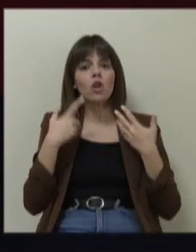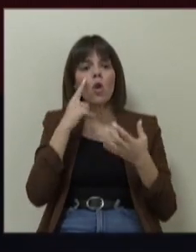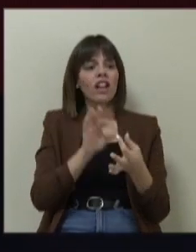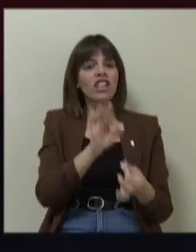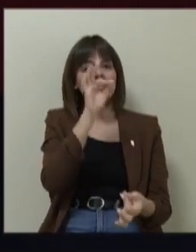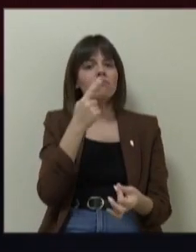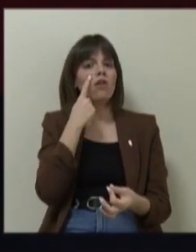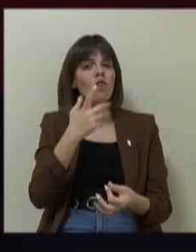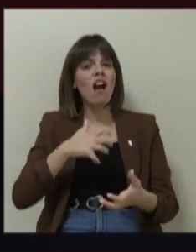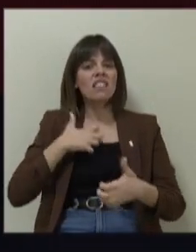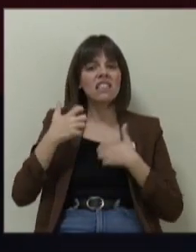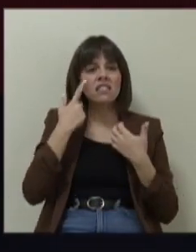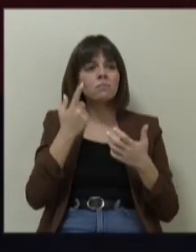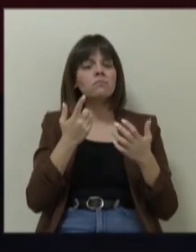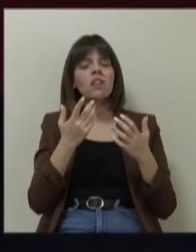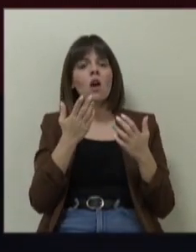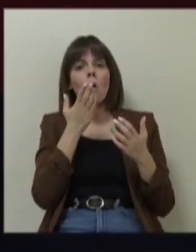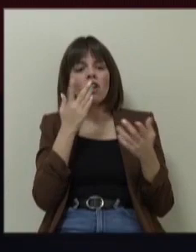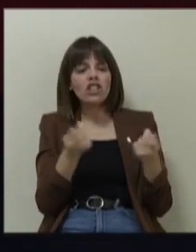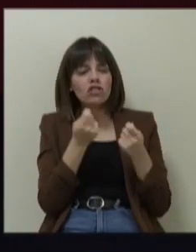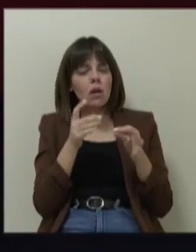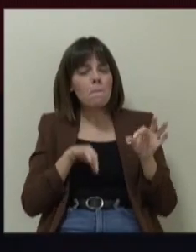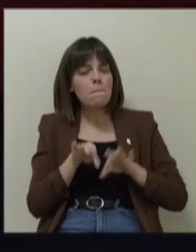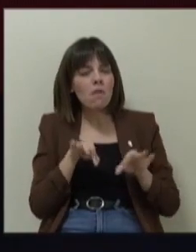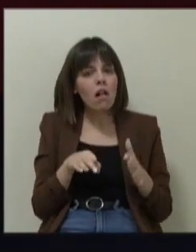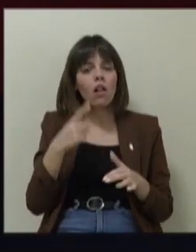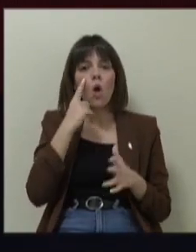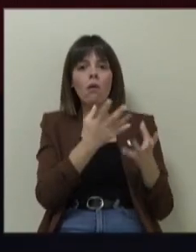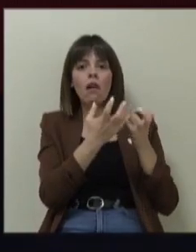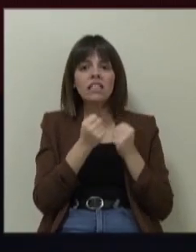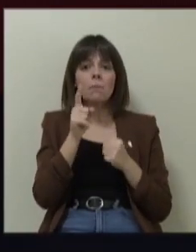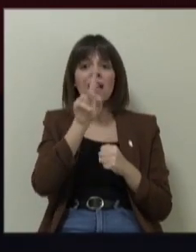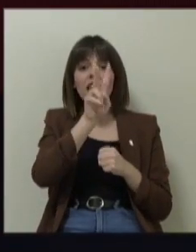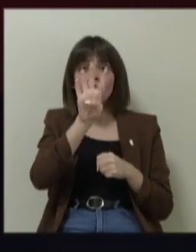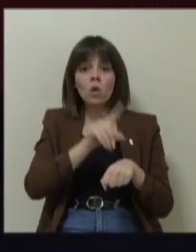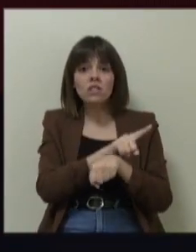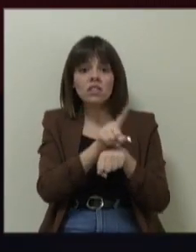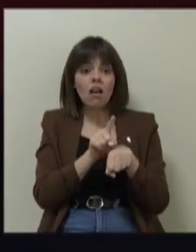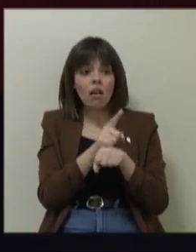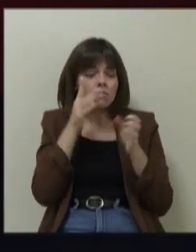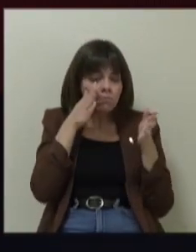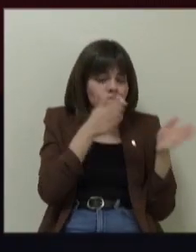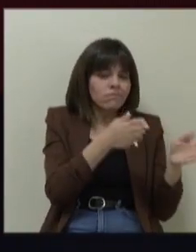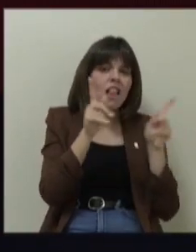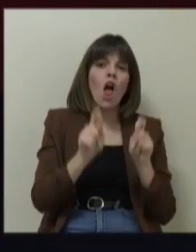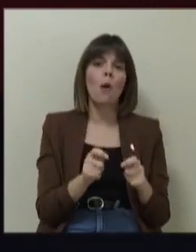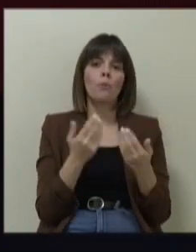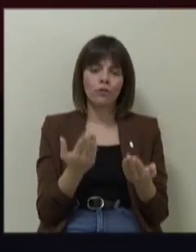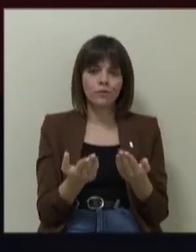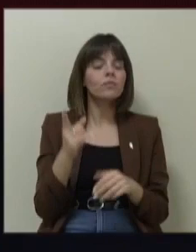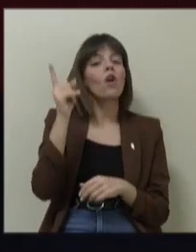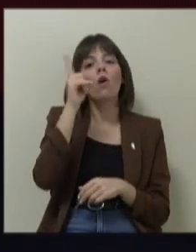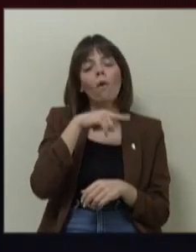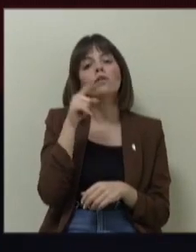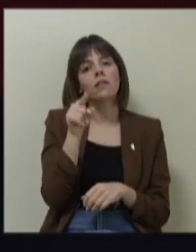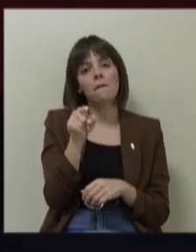kişisel ihtiraslarımızdan, kariyer planlarımızdan aldığımız bir 24 saate kendimizi mahkum bırakıyoruz.